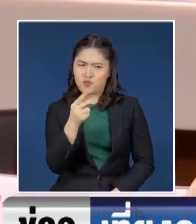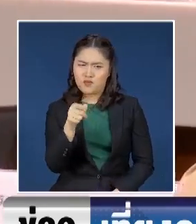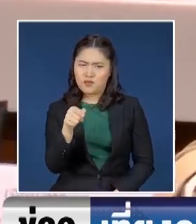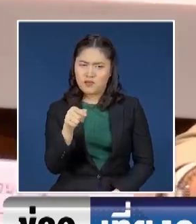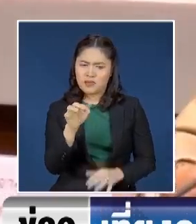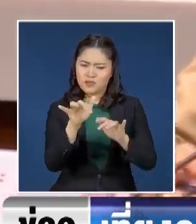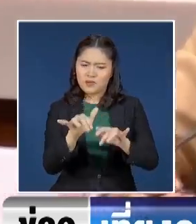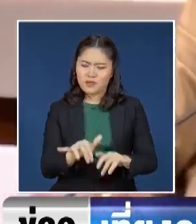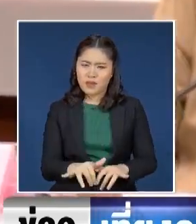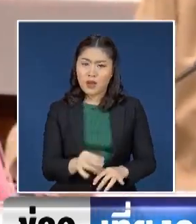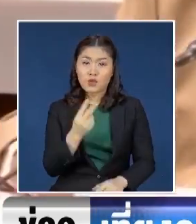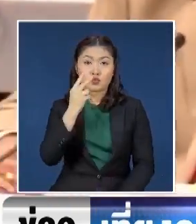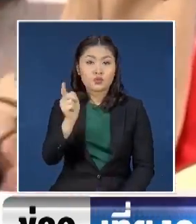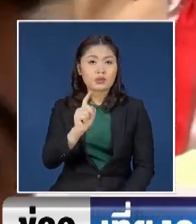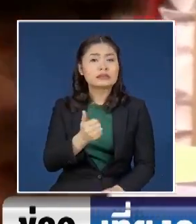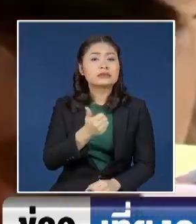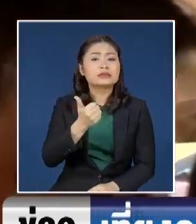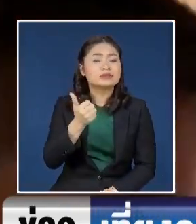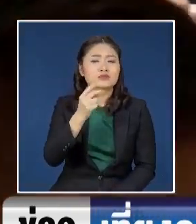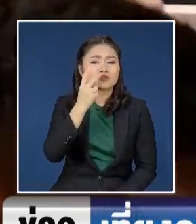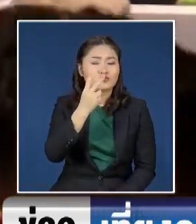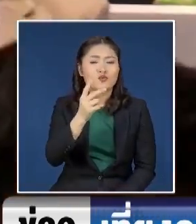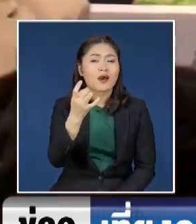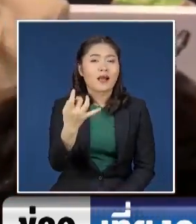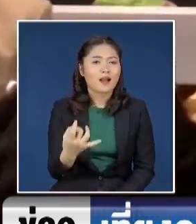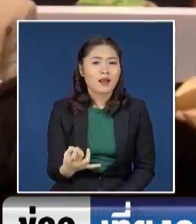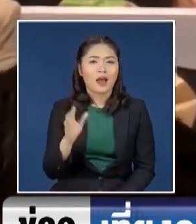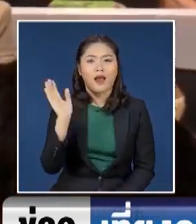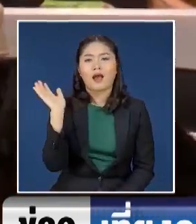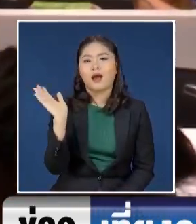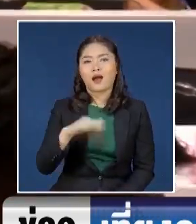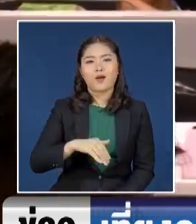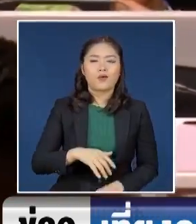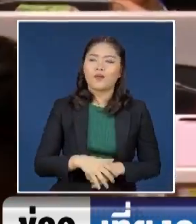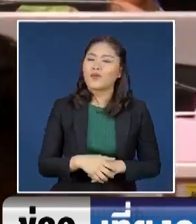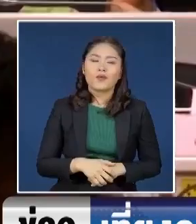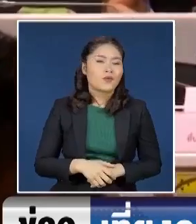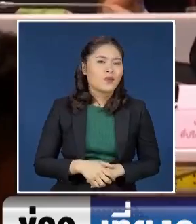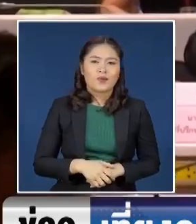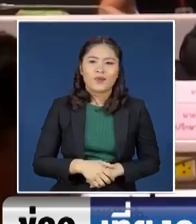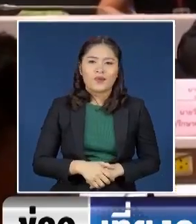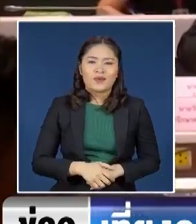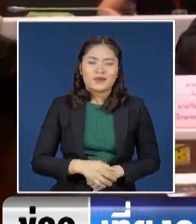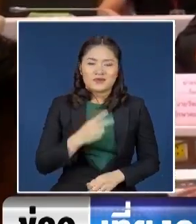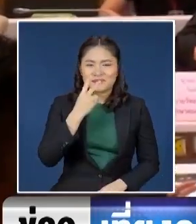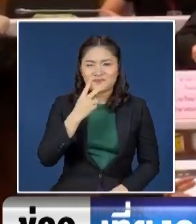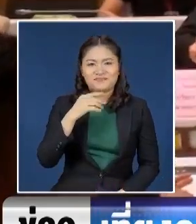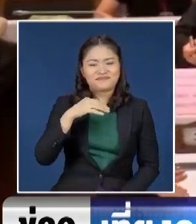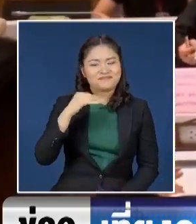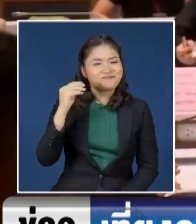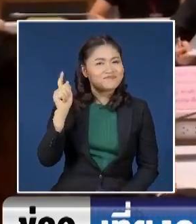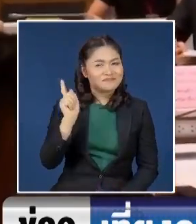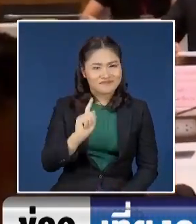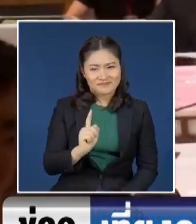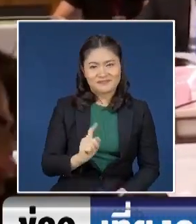พ์อะไรในมือถือหรือมองอย่างอื่นกันแน ่ตายละ อุ้ยลองไปฟังอีกช่วงนึงฮะคุณผู้ชมครับ